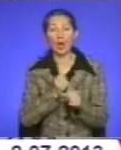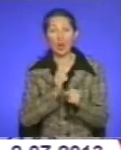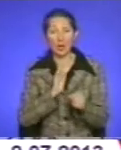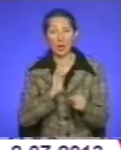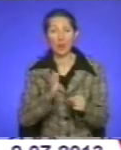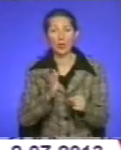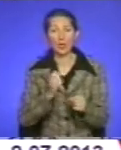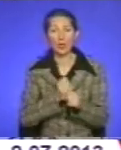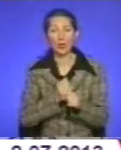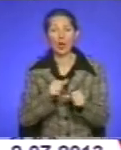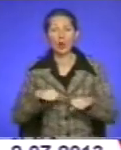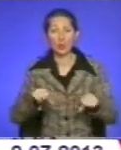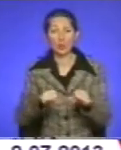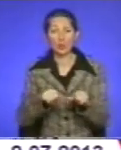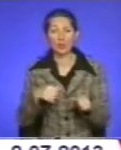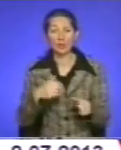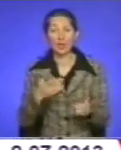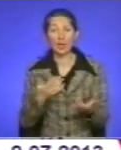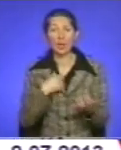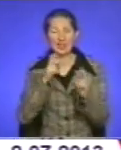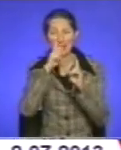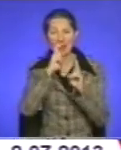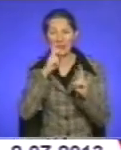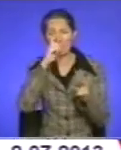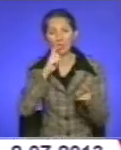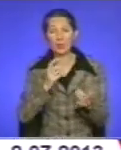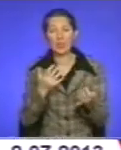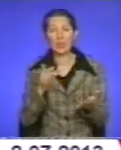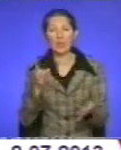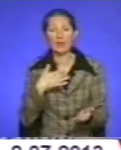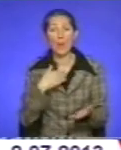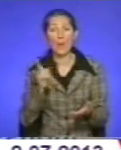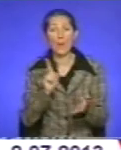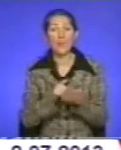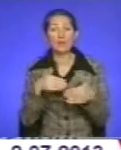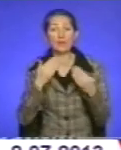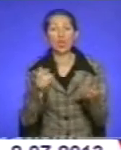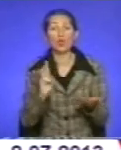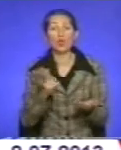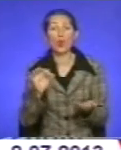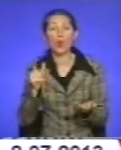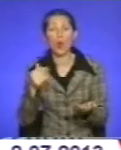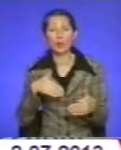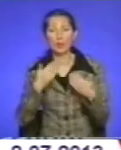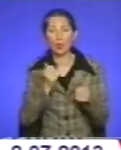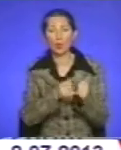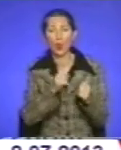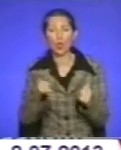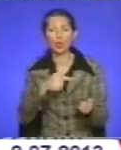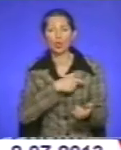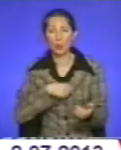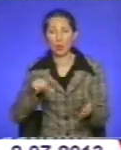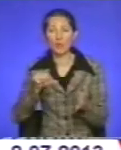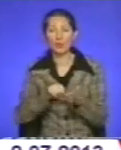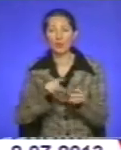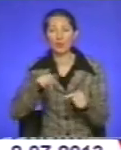кінця розумію, скільки разів я повинен звертатися і до кого. Тому звертаюся до кожного депутата відвідати